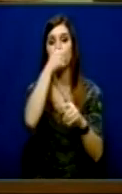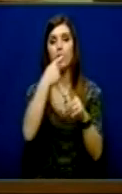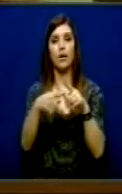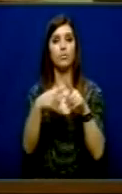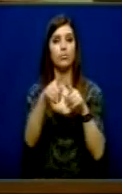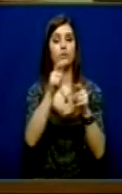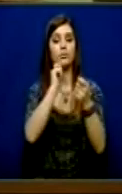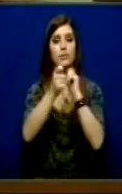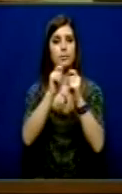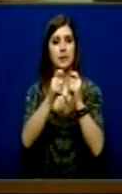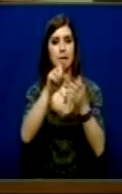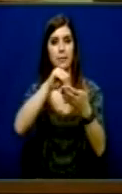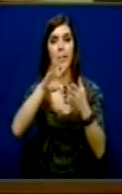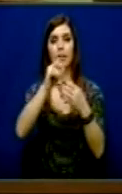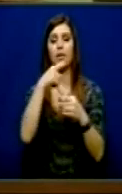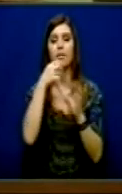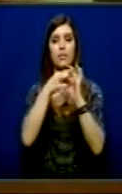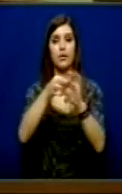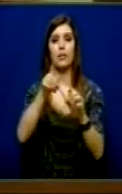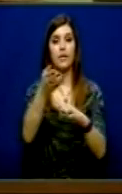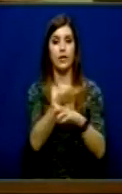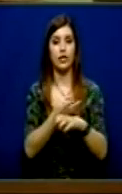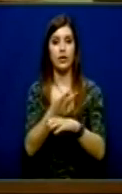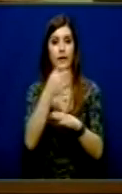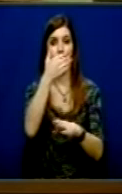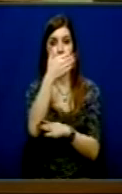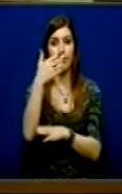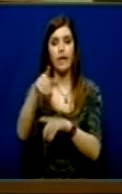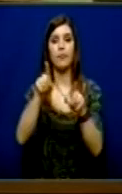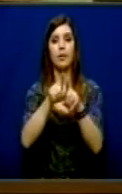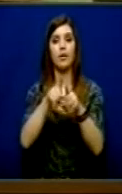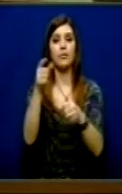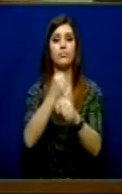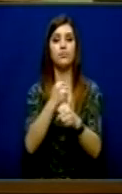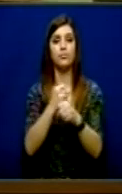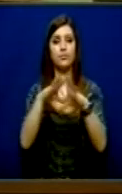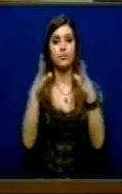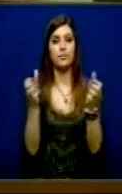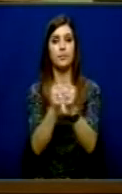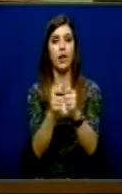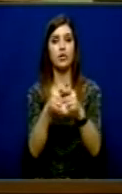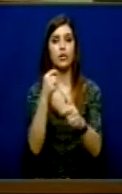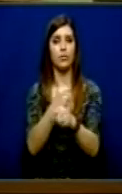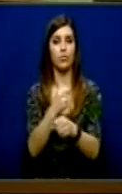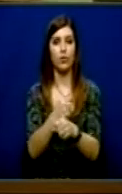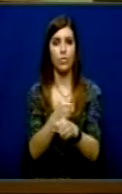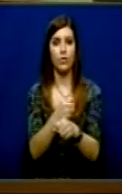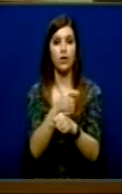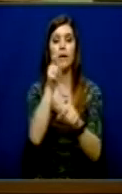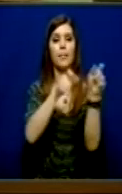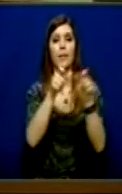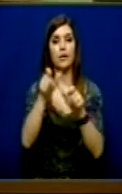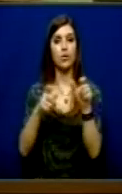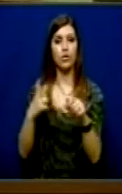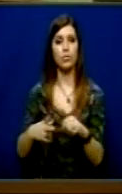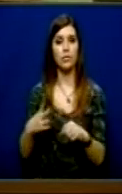i referohet ndërmarrjeve shoqërore publike, si organizuara si organizata të punës së bashkuar, personave